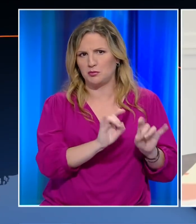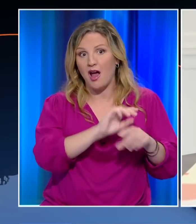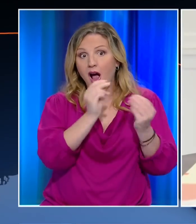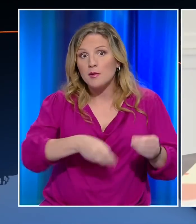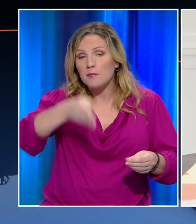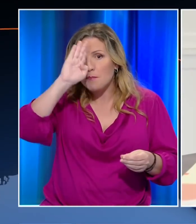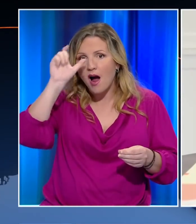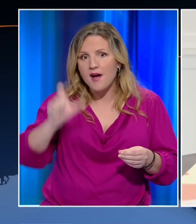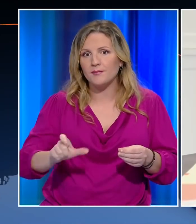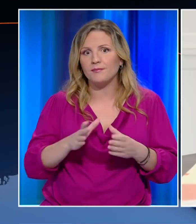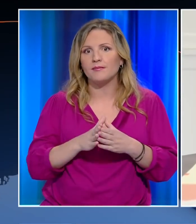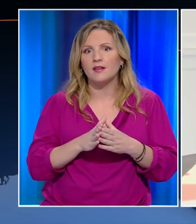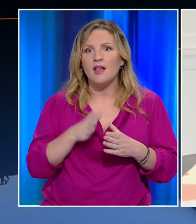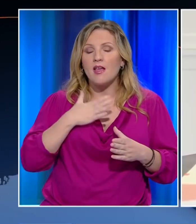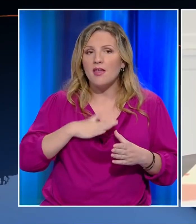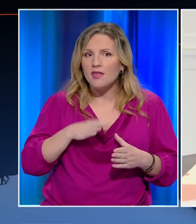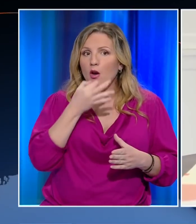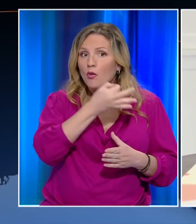Υπότιτλοι AUTHORWAVE